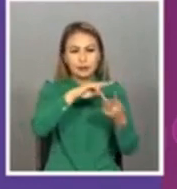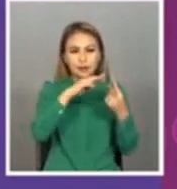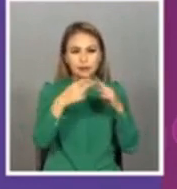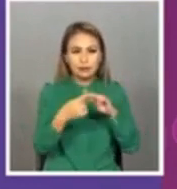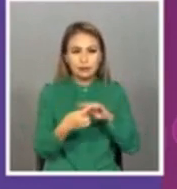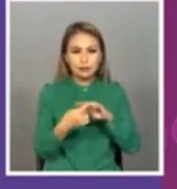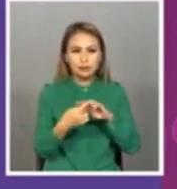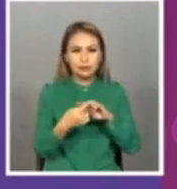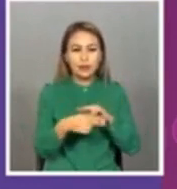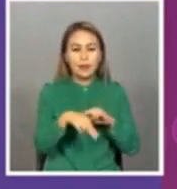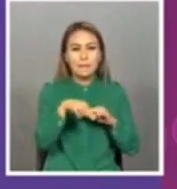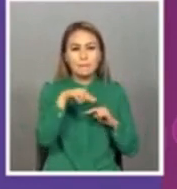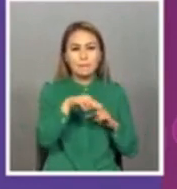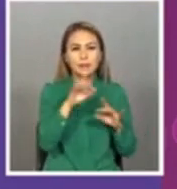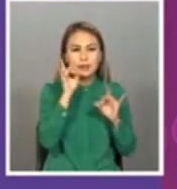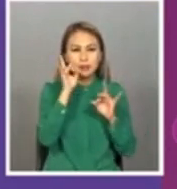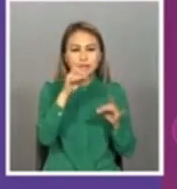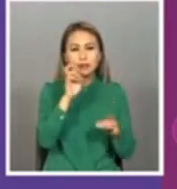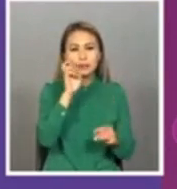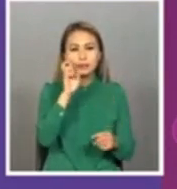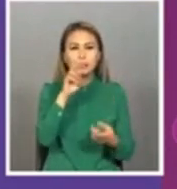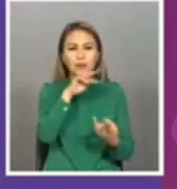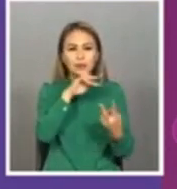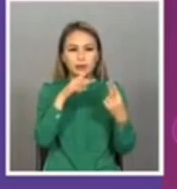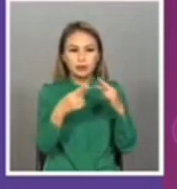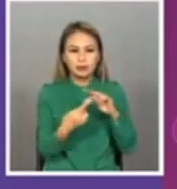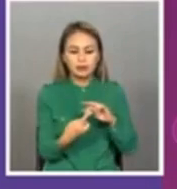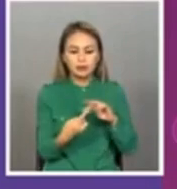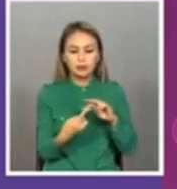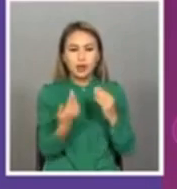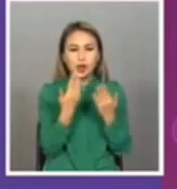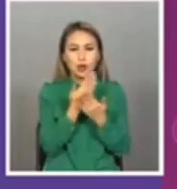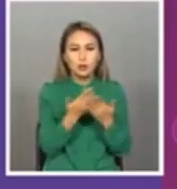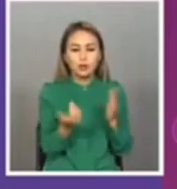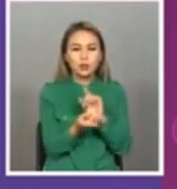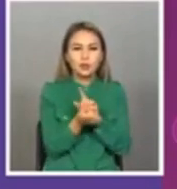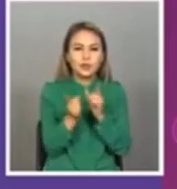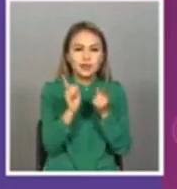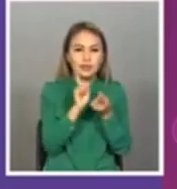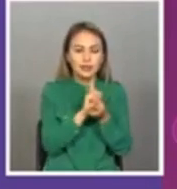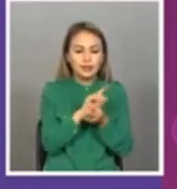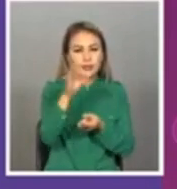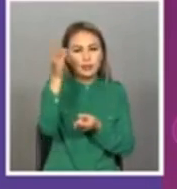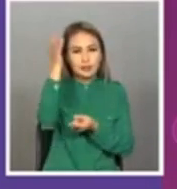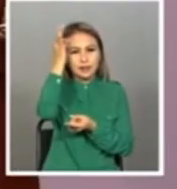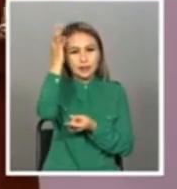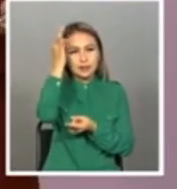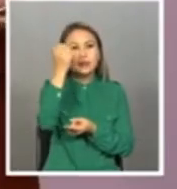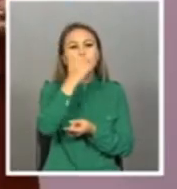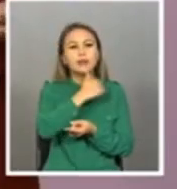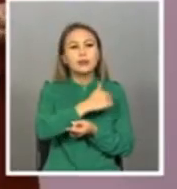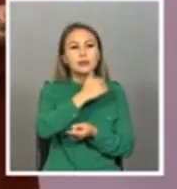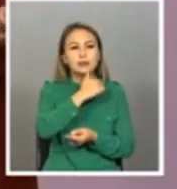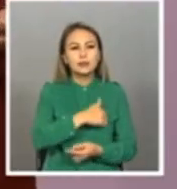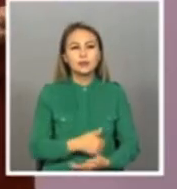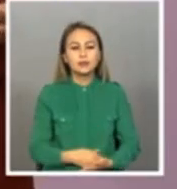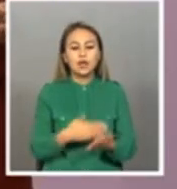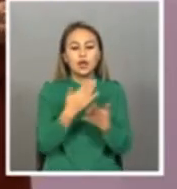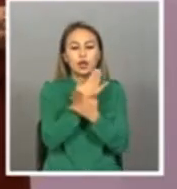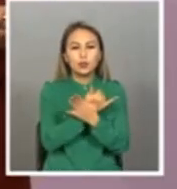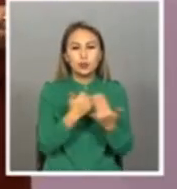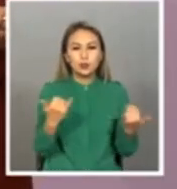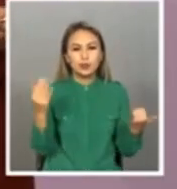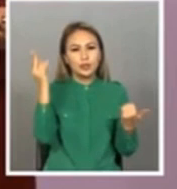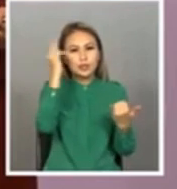п дыбысы б дыбысына айналған. Бұл өзгерістерді естеріңе сақтаңдар. Бүгінгі сабақта